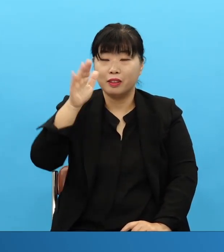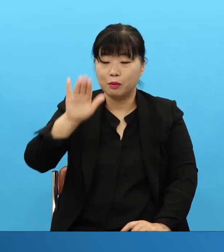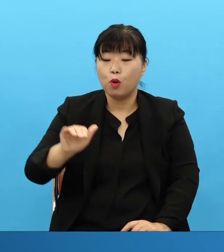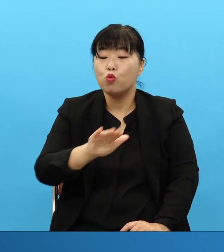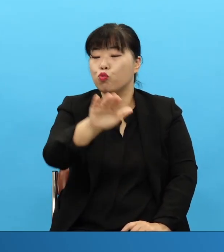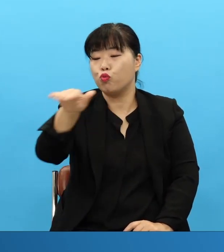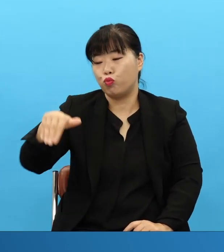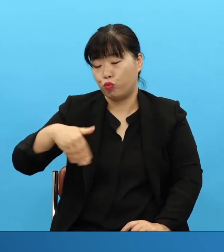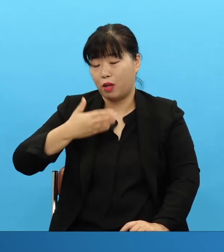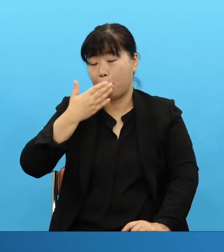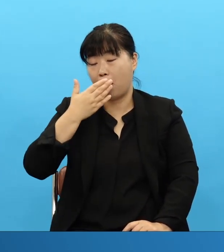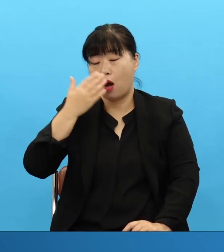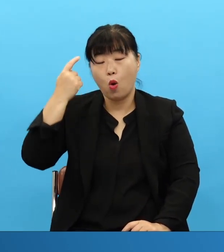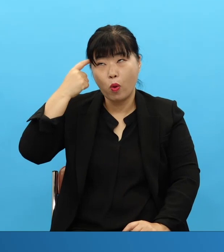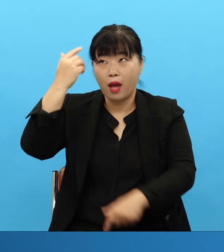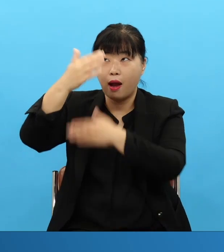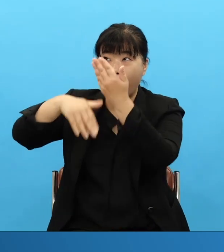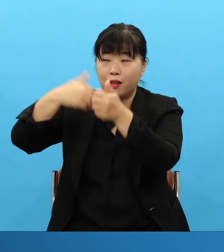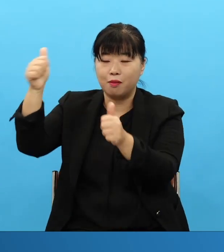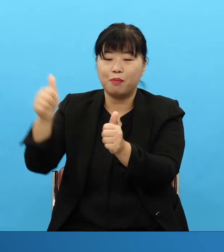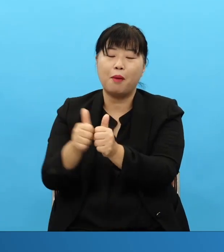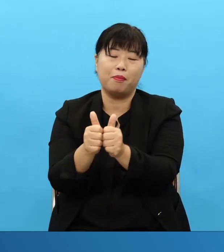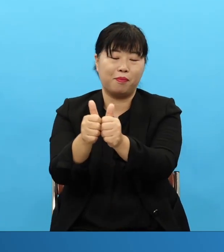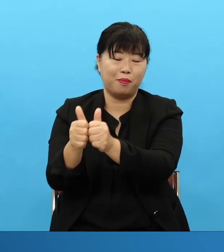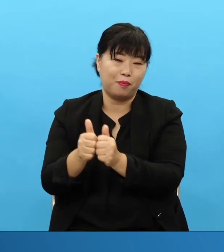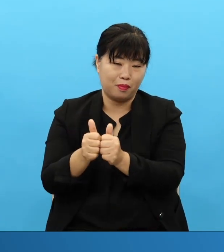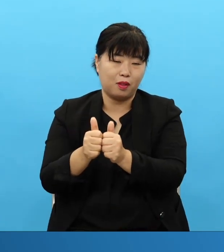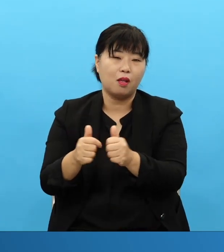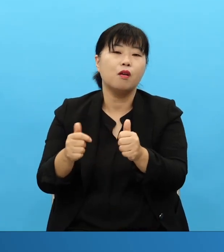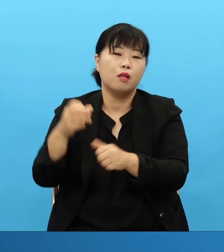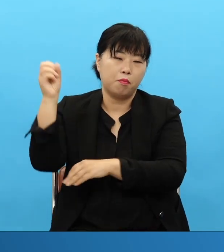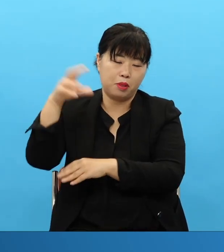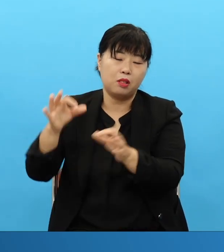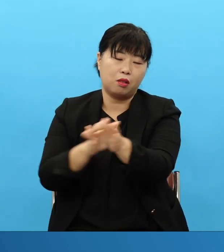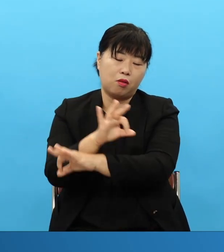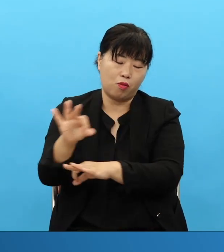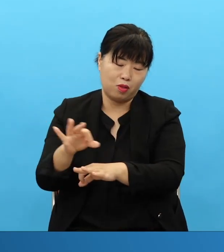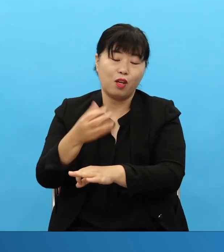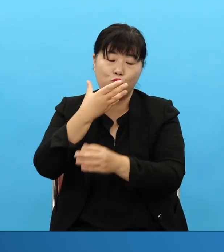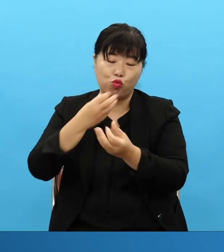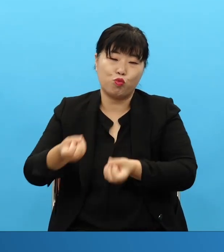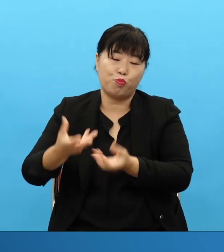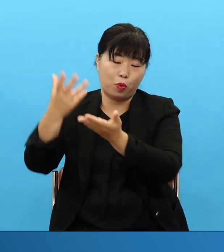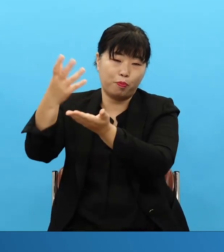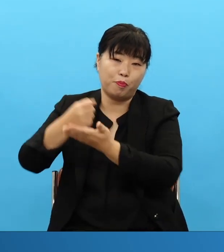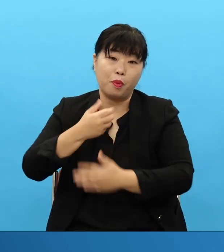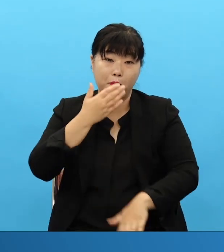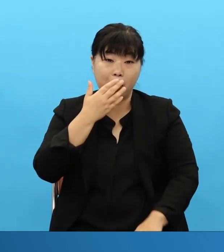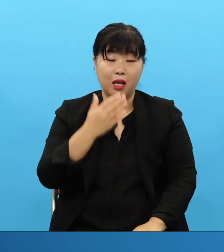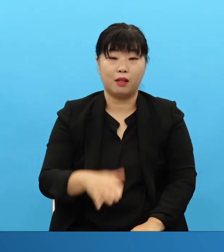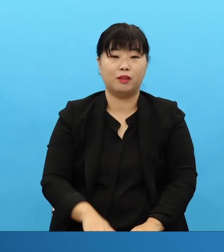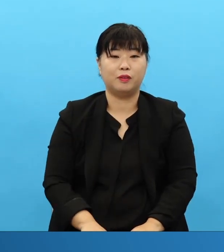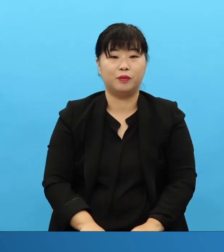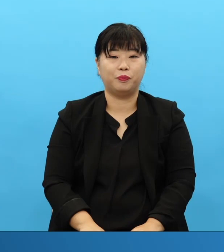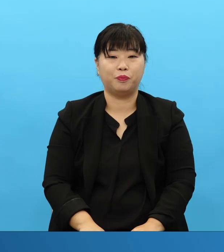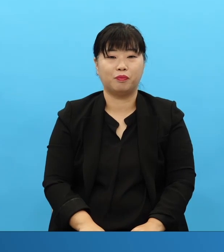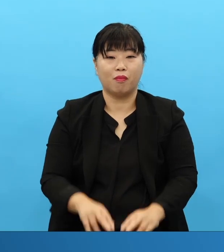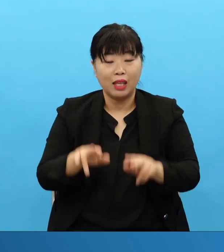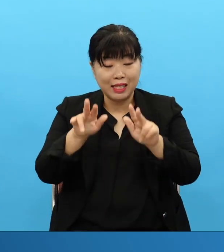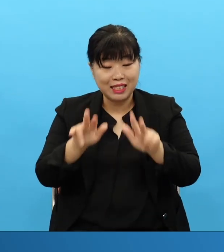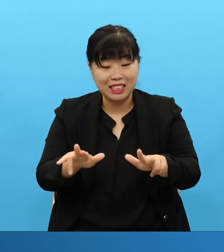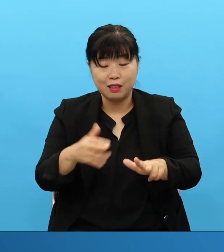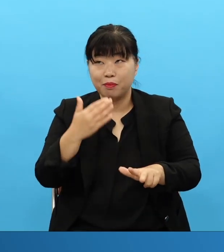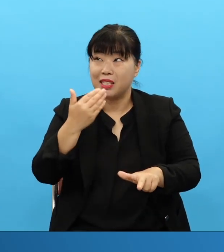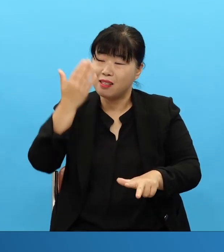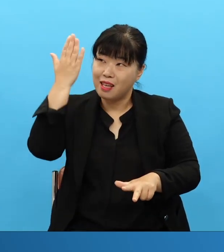노예로 포로로 갑니다. Or else we will be taken as slaves and 사실은 captives. 지금 뭐 그런 시대가 아니지만 영적으로 똑같이 노예됩니다. Honestly, it's not that kind of age